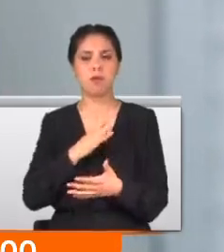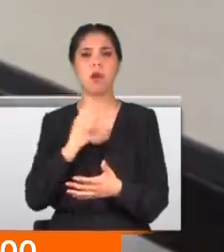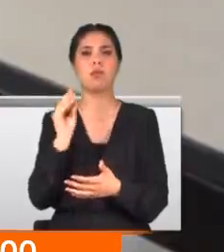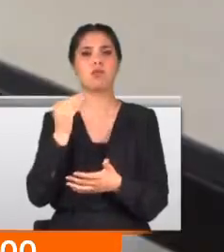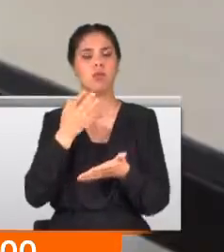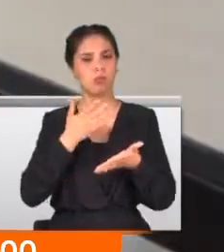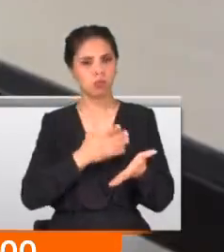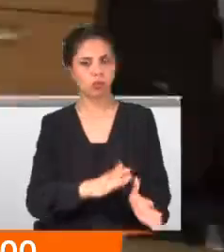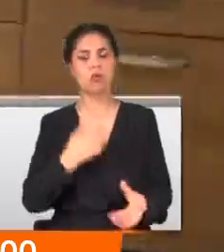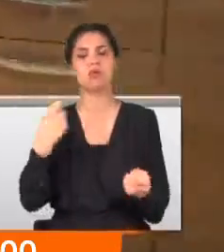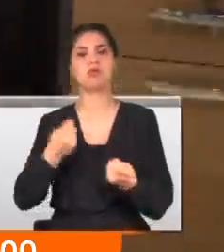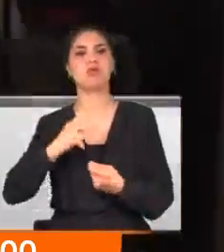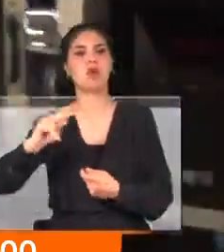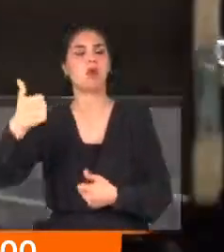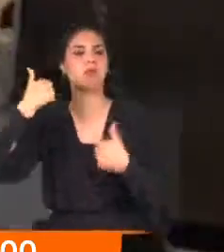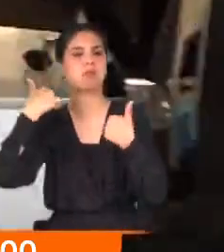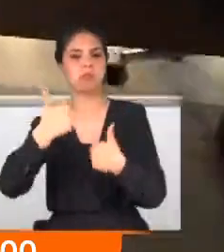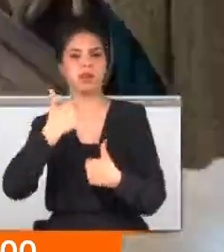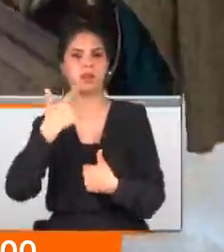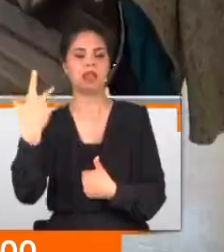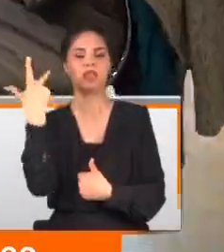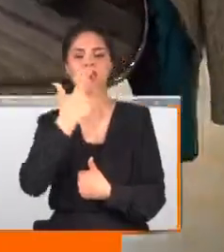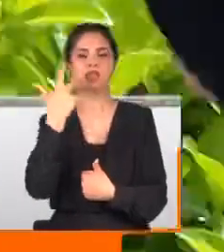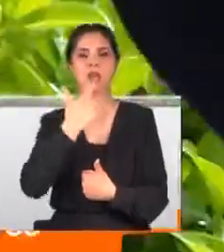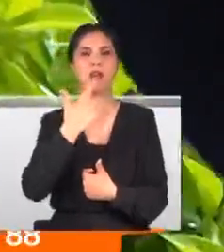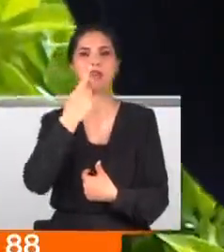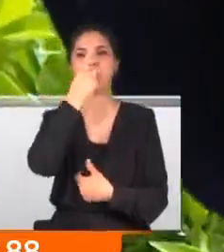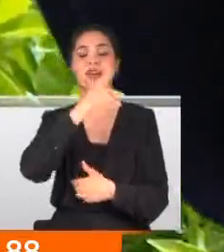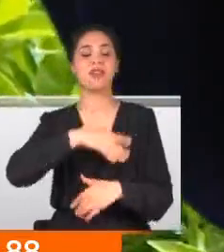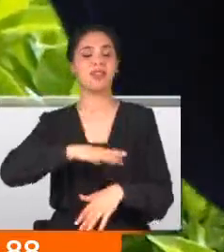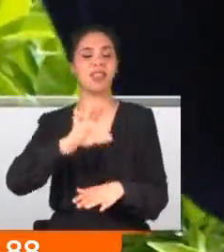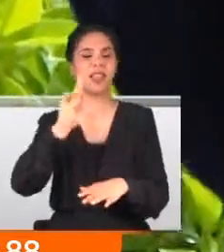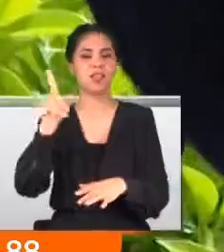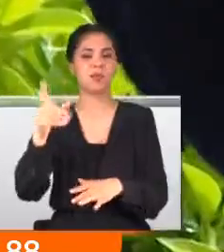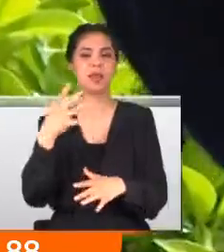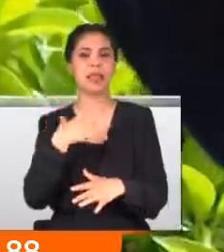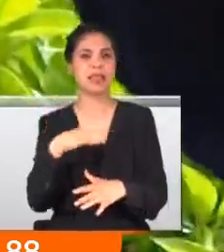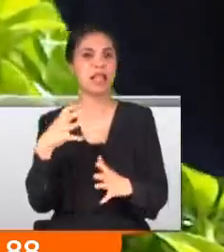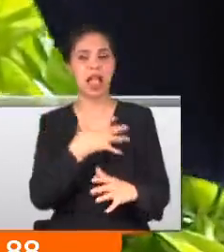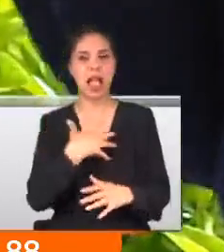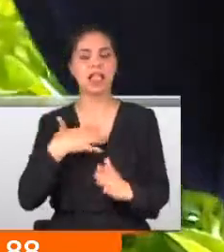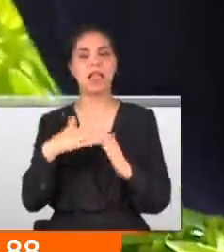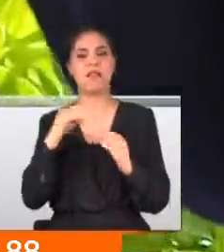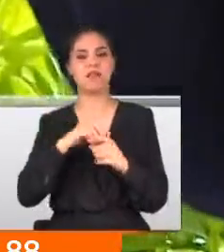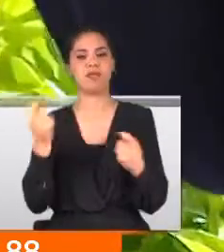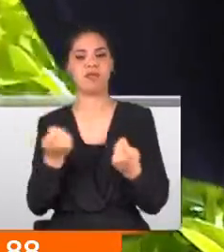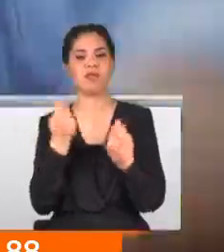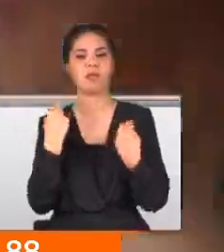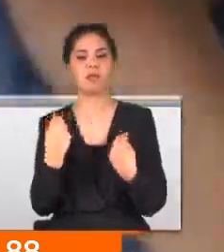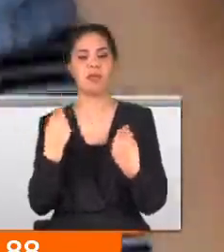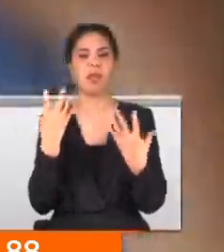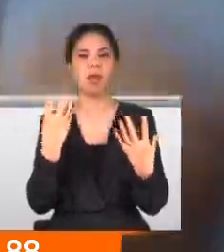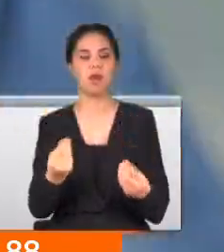yaparım, kariyer de sözü artık sadece şarkılarda kalmayacak. İsteyen annelere evden çalışma imkanı getiriyor. Vallahi çok iyi